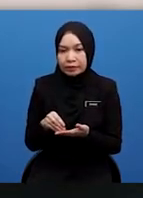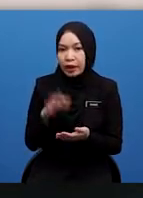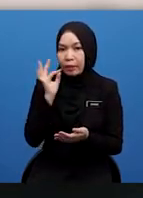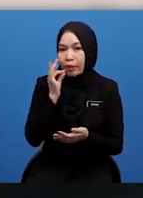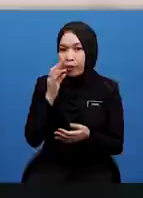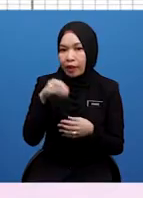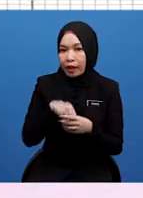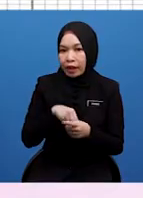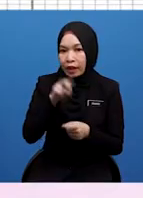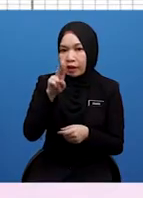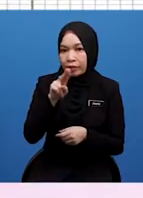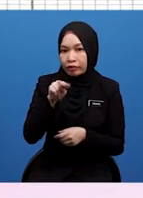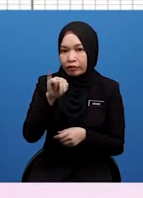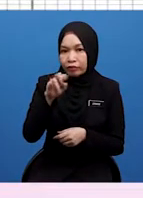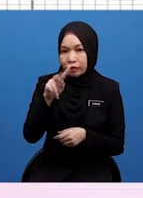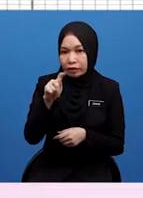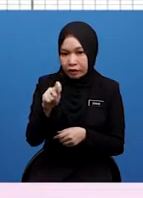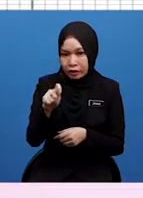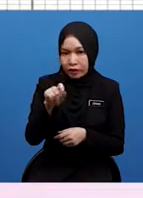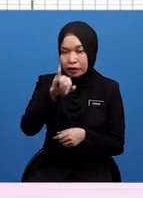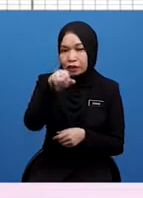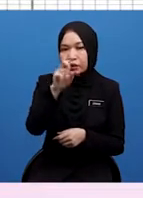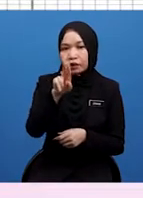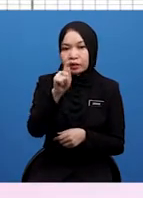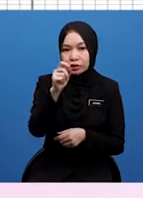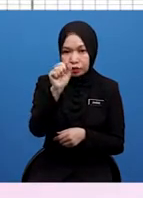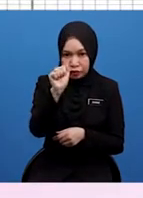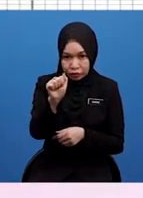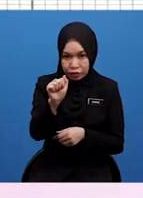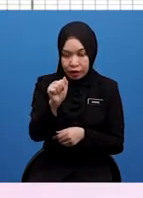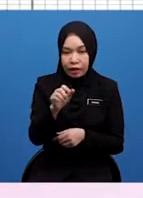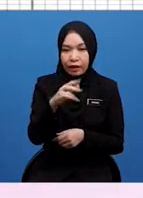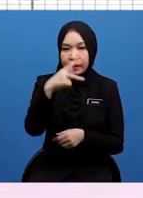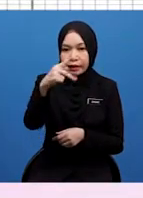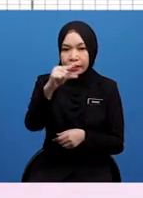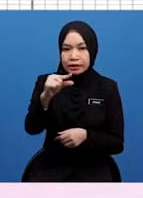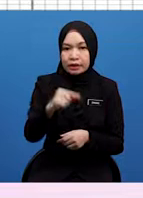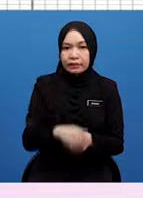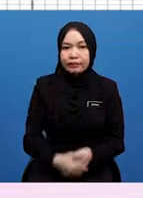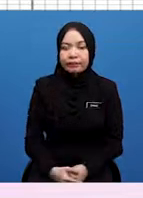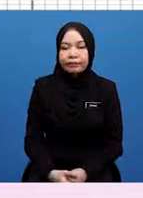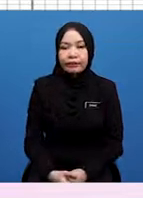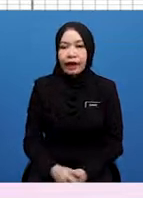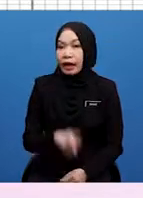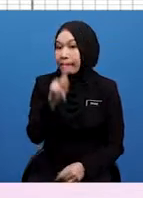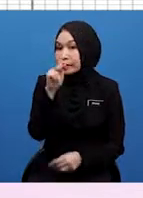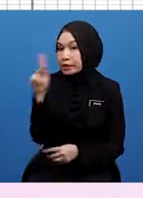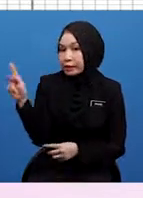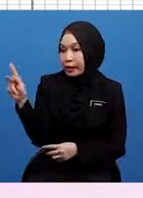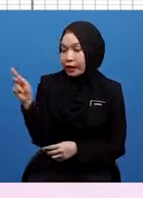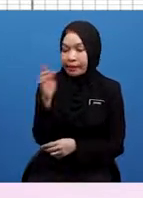juta kilogram. Satu lagi paksi Y di sebelah kanan akan